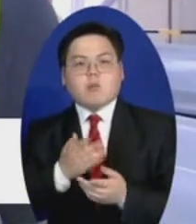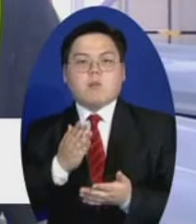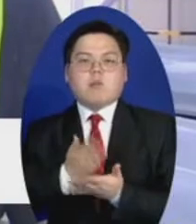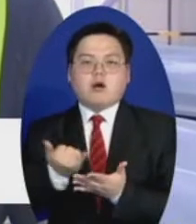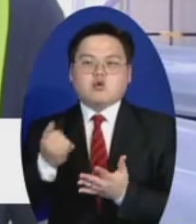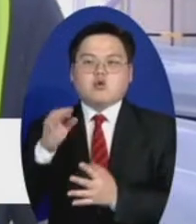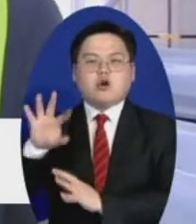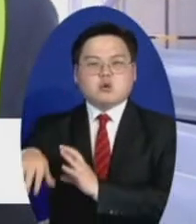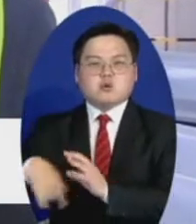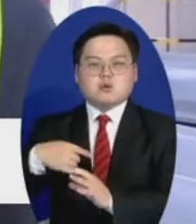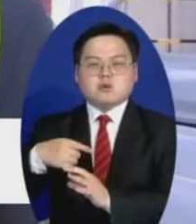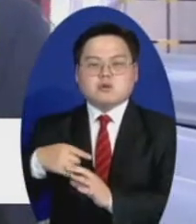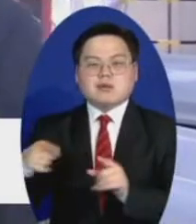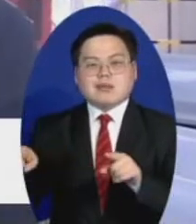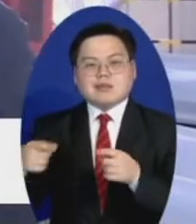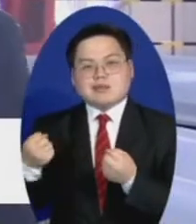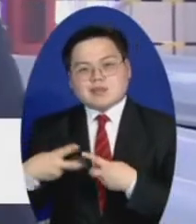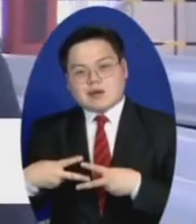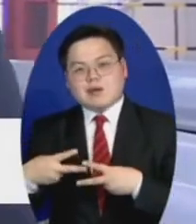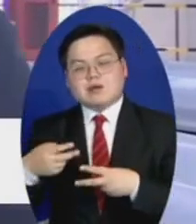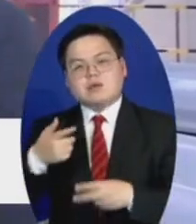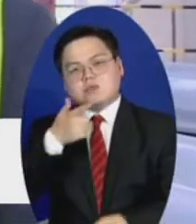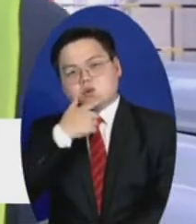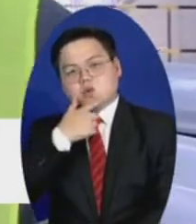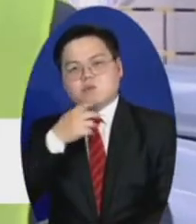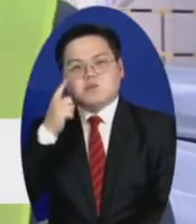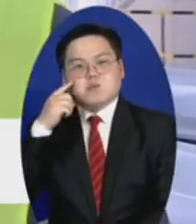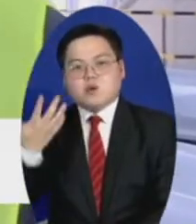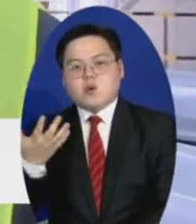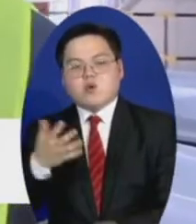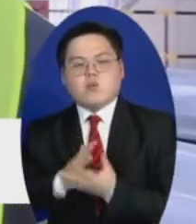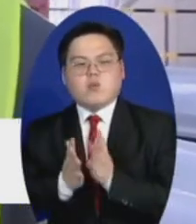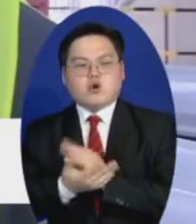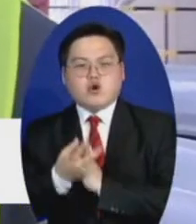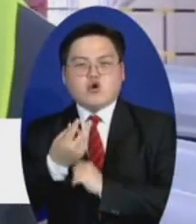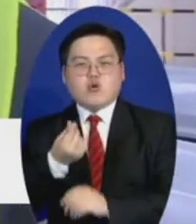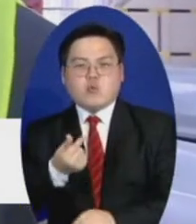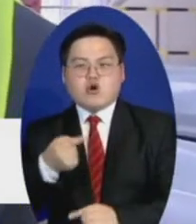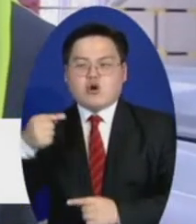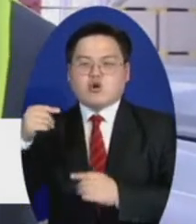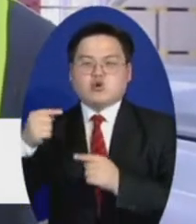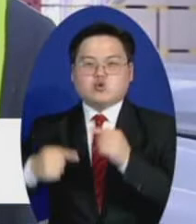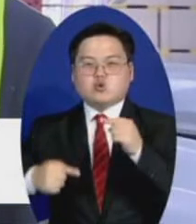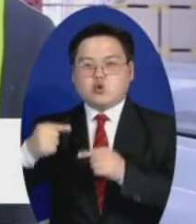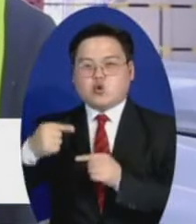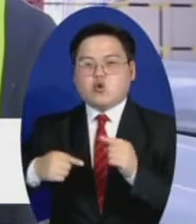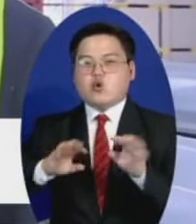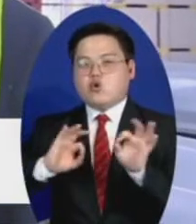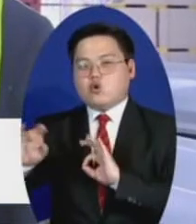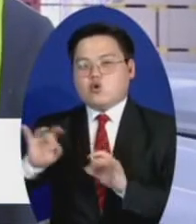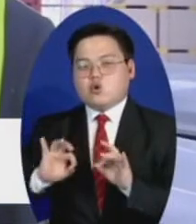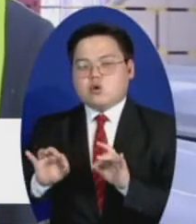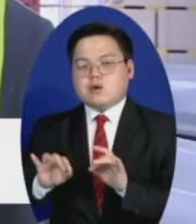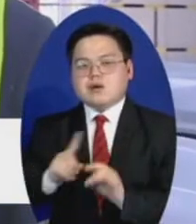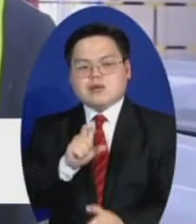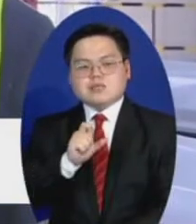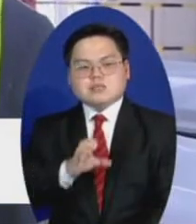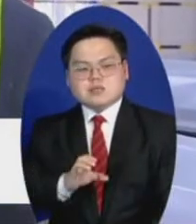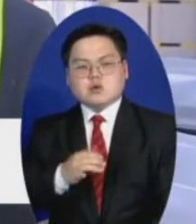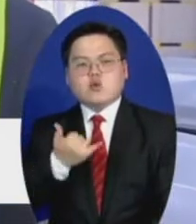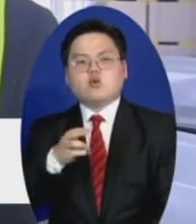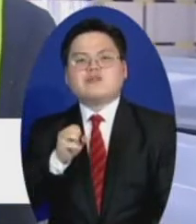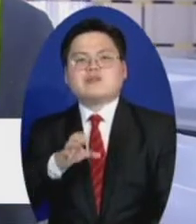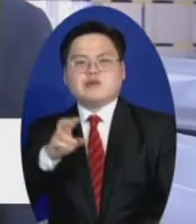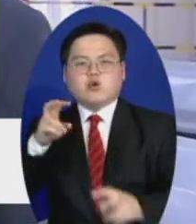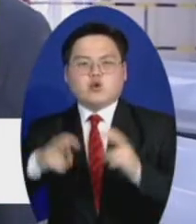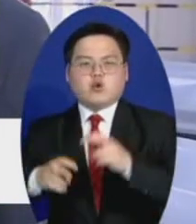мэдэхгүй. Гэхдээ энэ утасны үнэтэй холбоотой асуудлууд бас үнийн зөрүүнүүд байгаа учраас энэ зэс утас үйлдвэрлэж байгаа